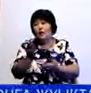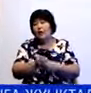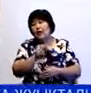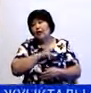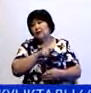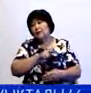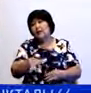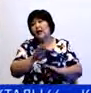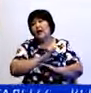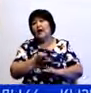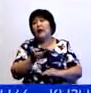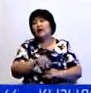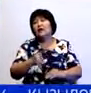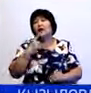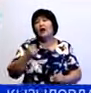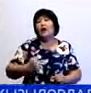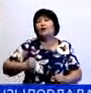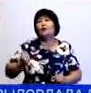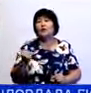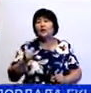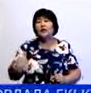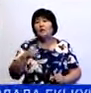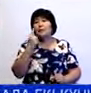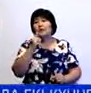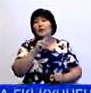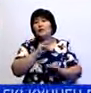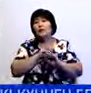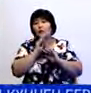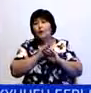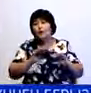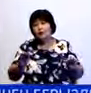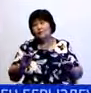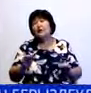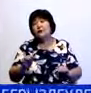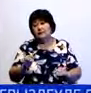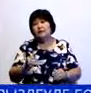қызмет барысында қаза тапқан қаруластарын 1 минут үнсіздікпен еске алды.